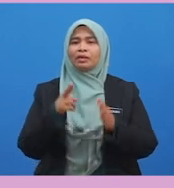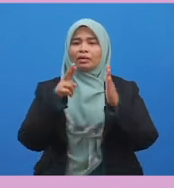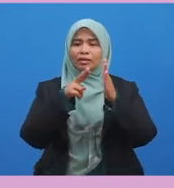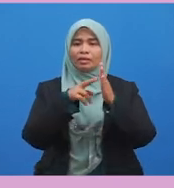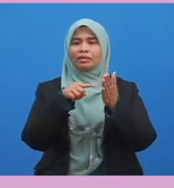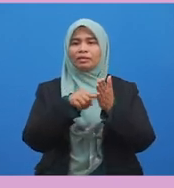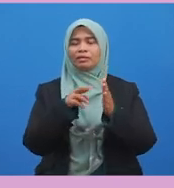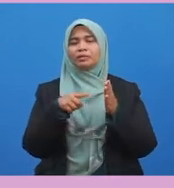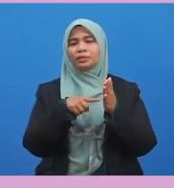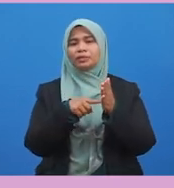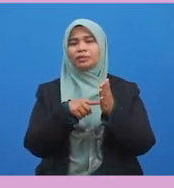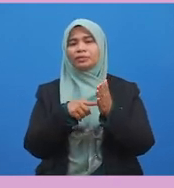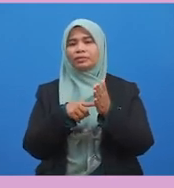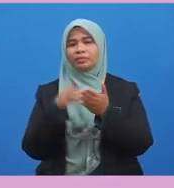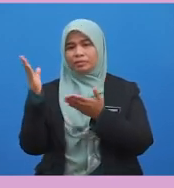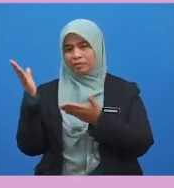Soalan terakhir kita,